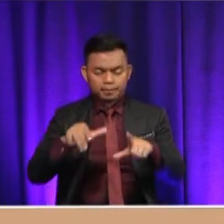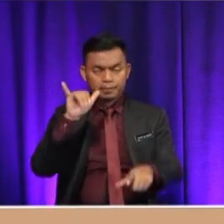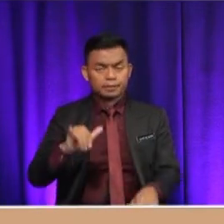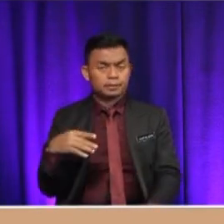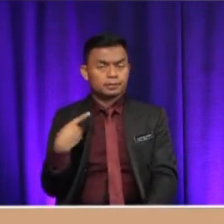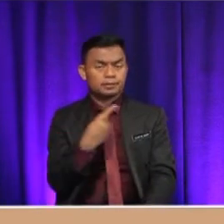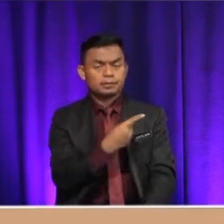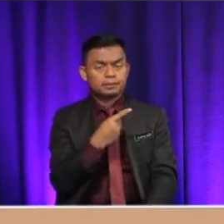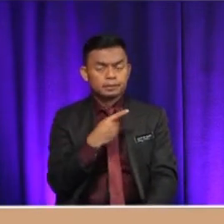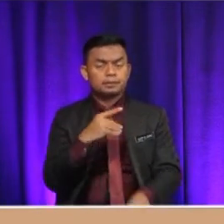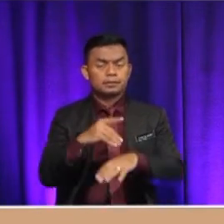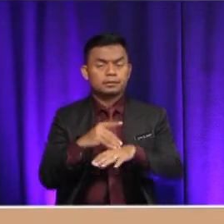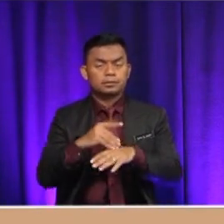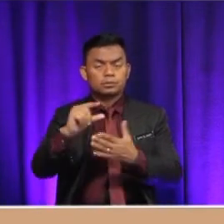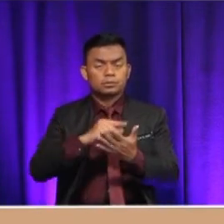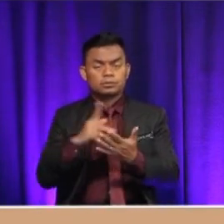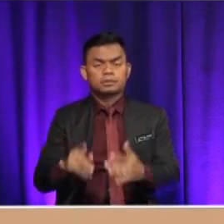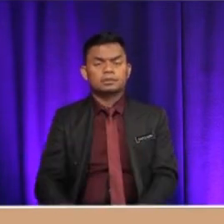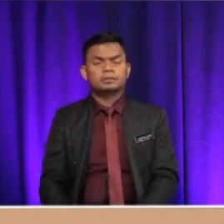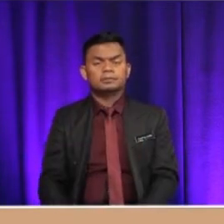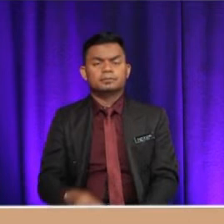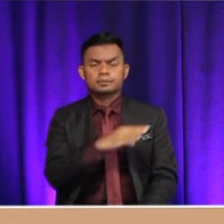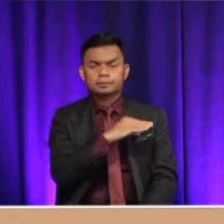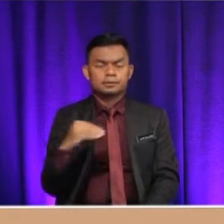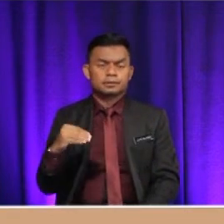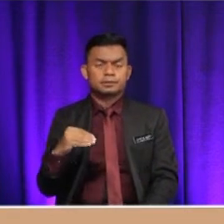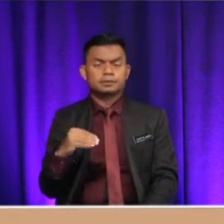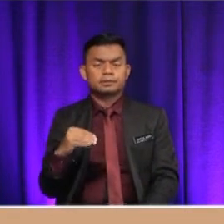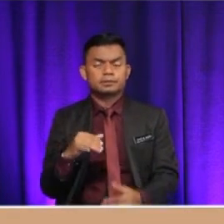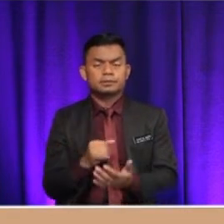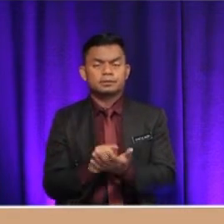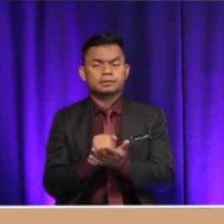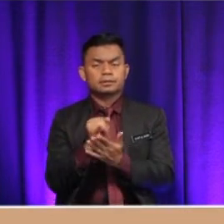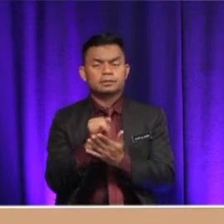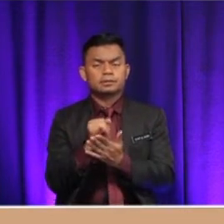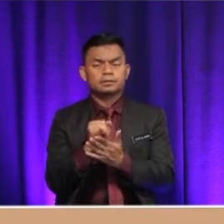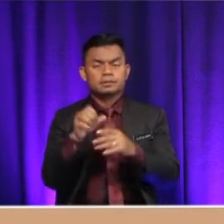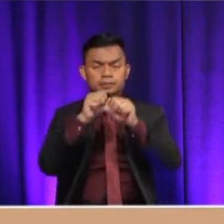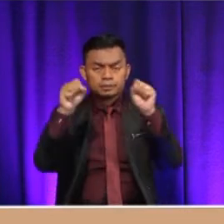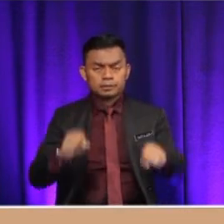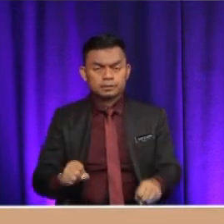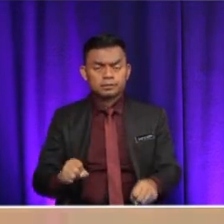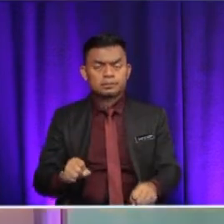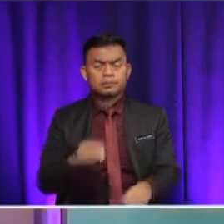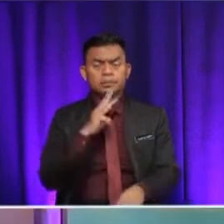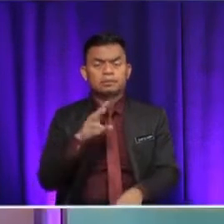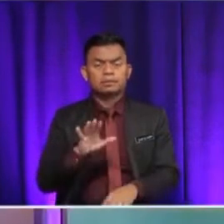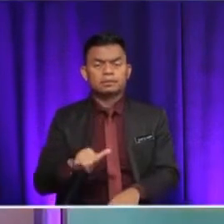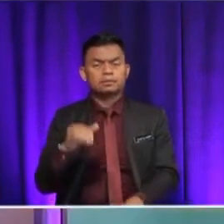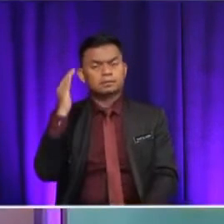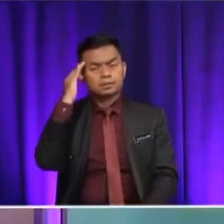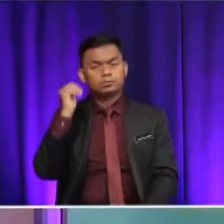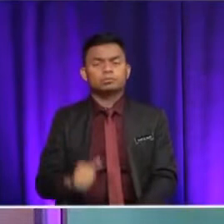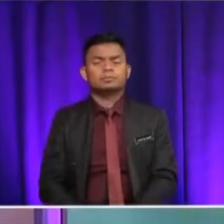pilih, jenis sistem bekalan air yang diaplikasikan. Jadi bila dia tengok lukisan perpaipan ni, dia dapat